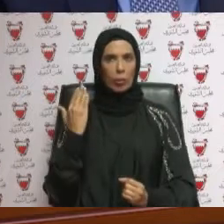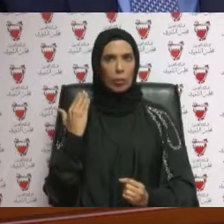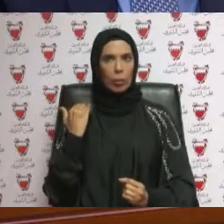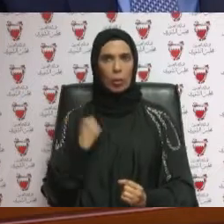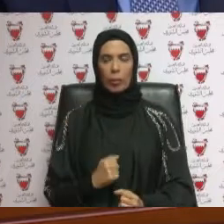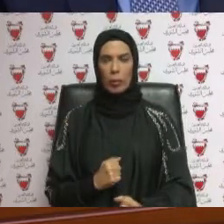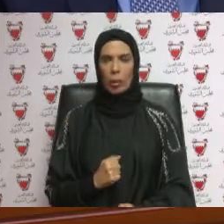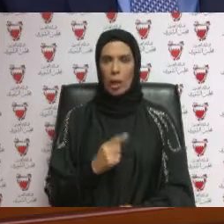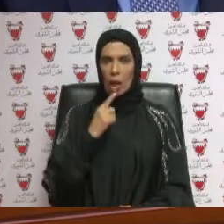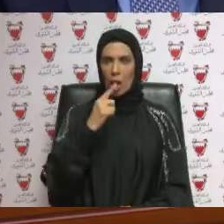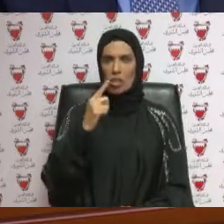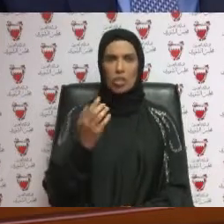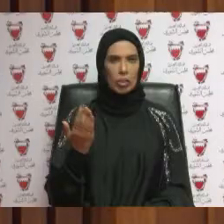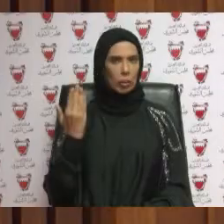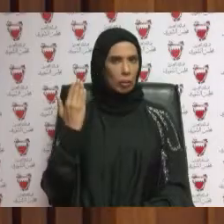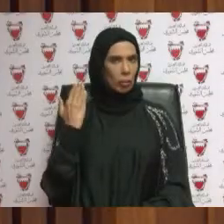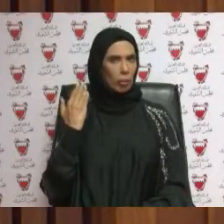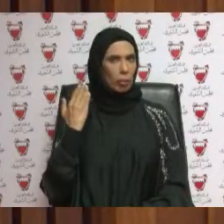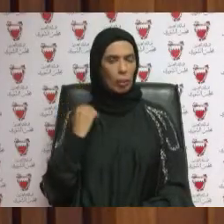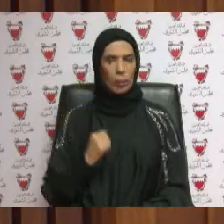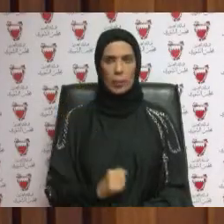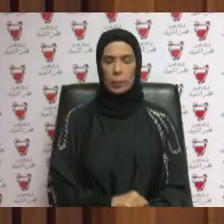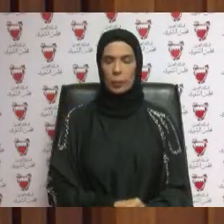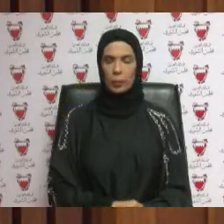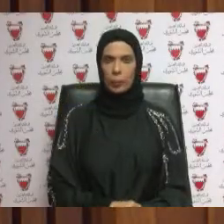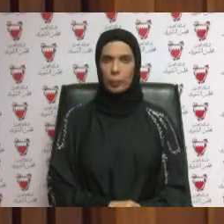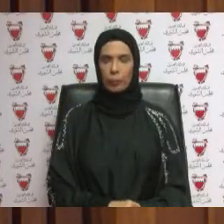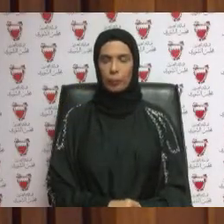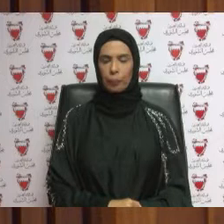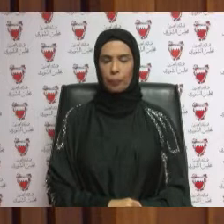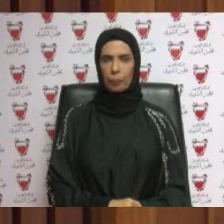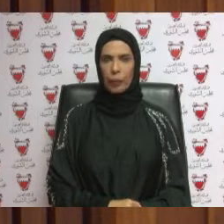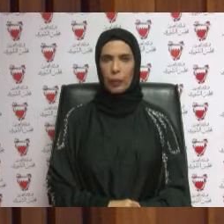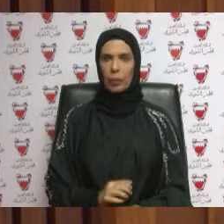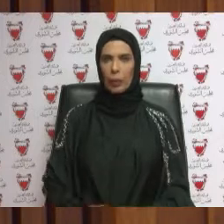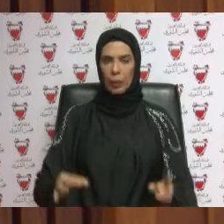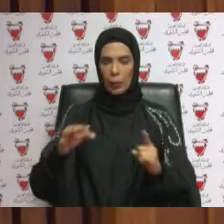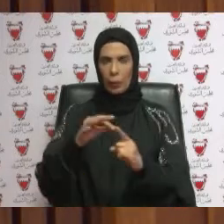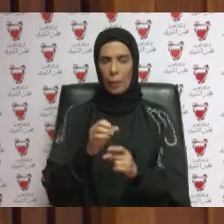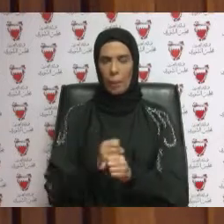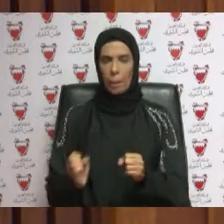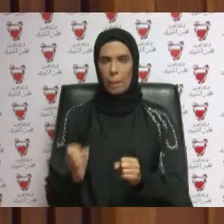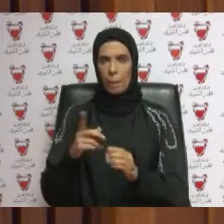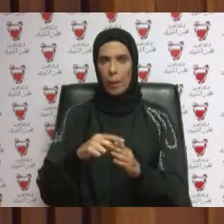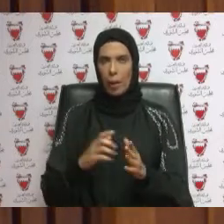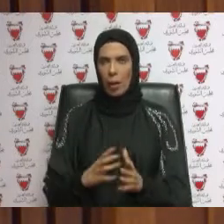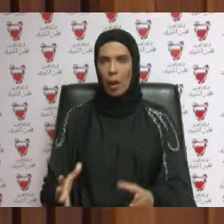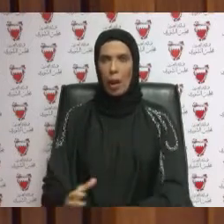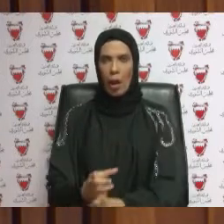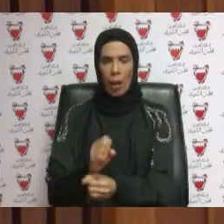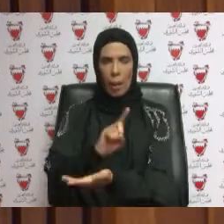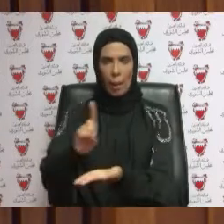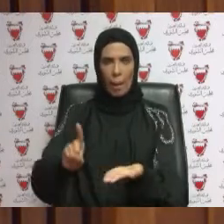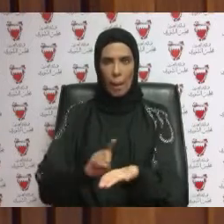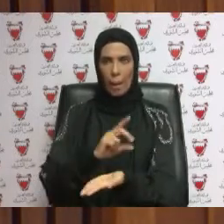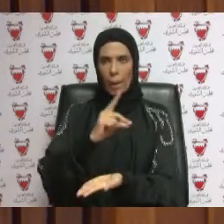دور العقاد العادي الأول من الفصل التشريعي الخامس. ويهدف مشروع القانون إلى الحفاظ على البيئة